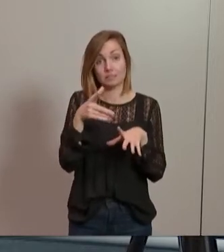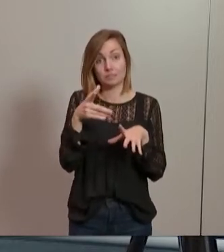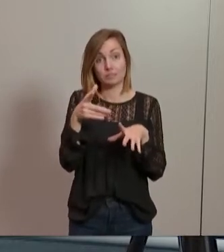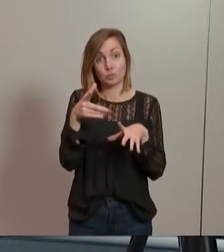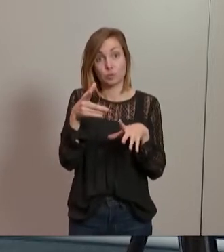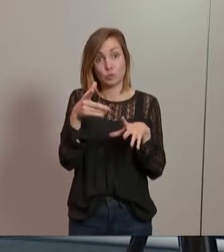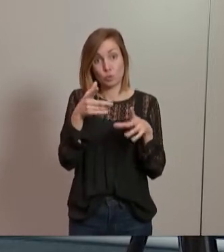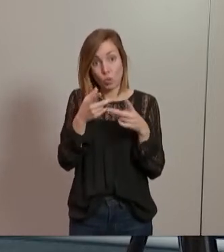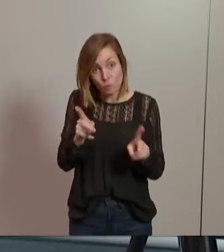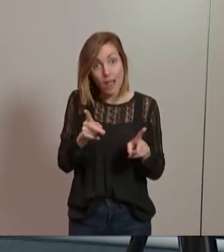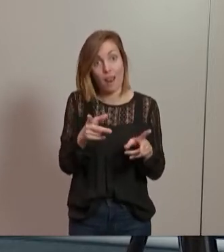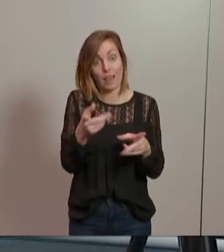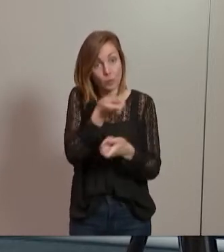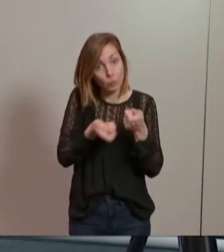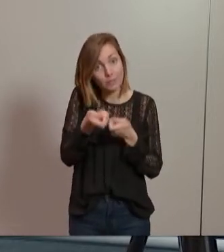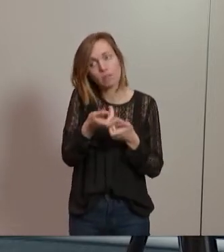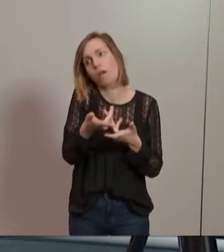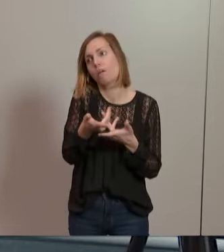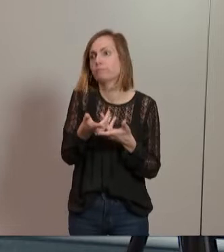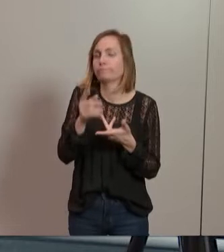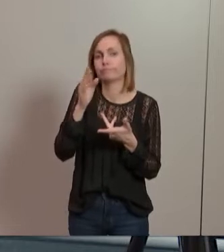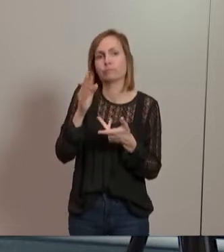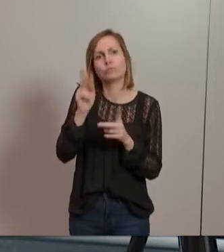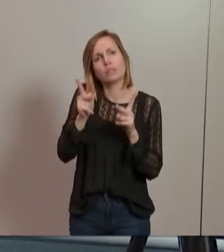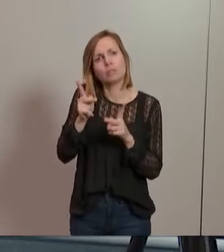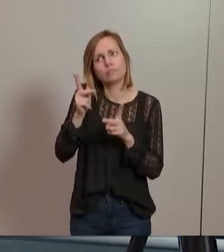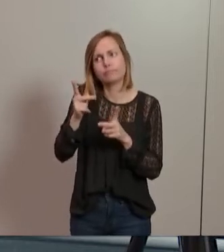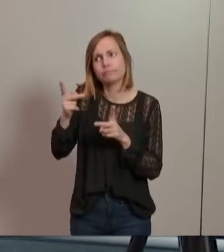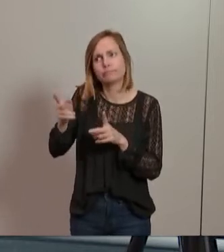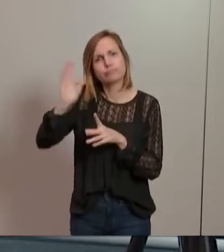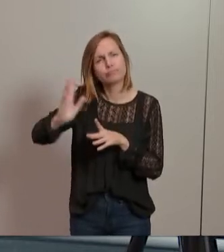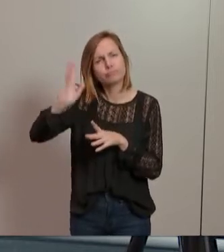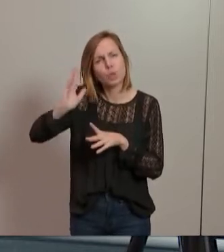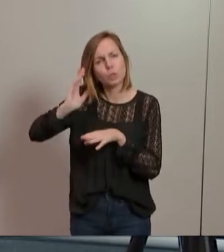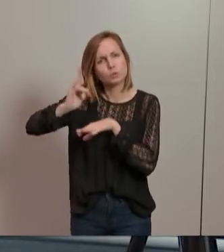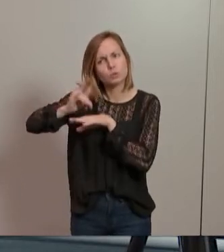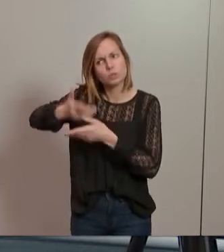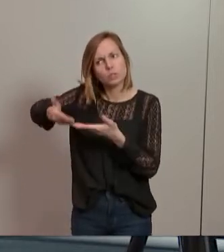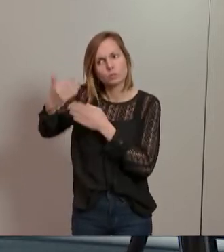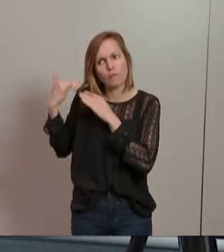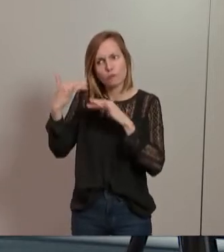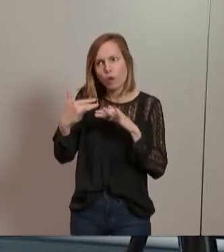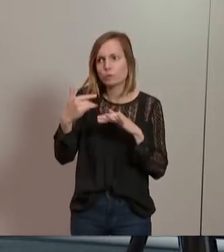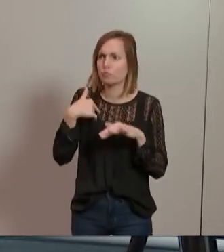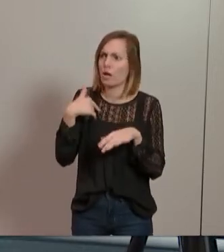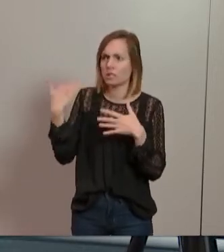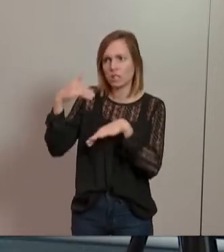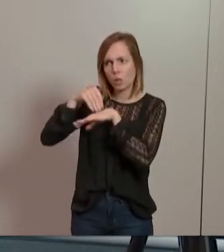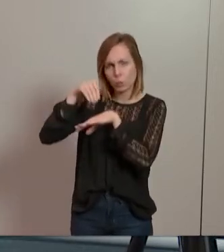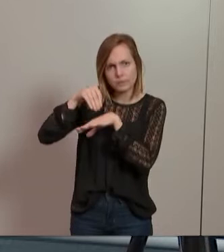de s'inspirer un tout petit peu de ça. Donc, j'avais participé au Conseil économique et social communal, j'avais